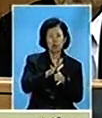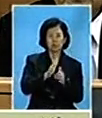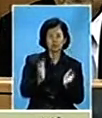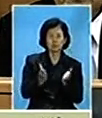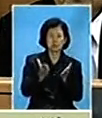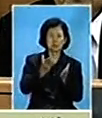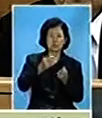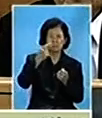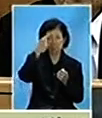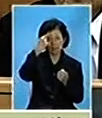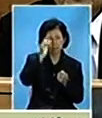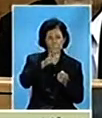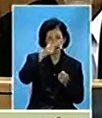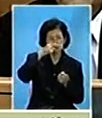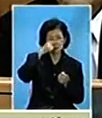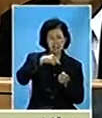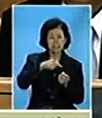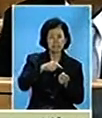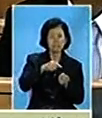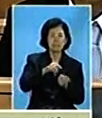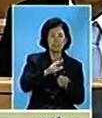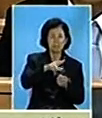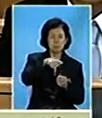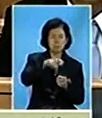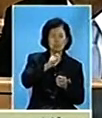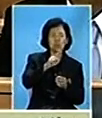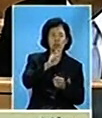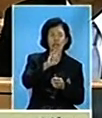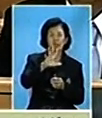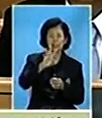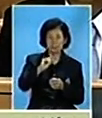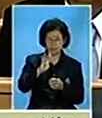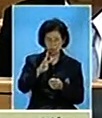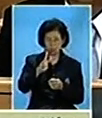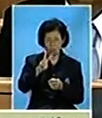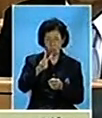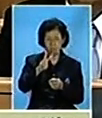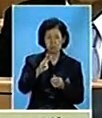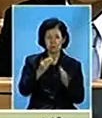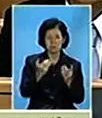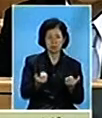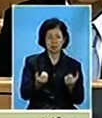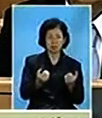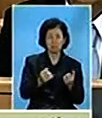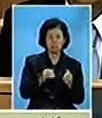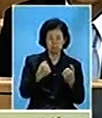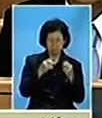ยการแพทย์แผนไทยพ.ศ. 2542ในปัจจุบันนี้ผมทราบว่ายังมีผลบังคับ